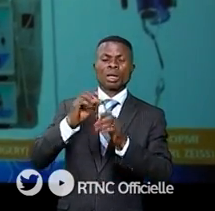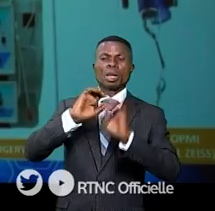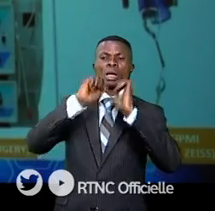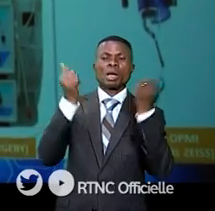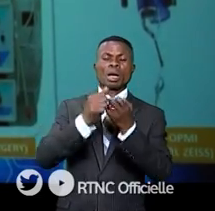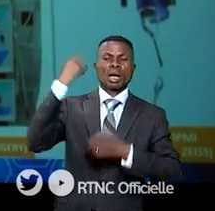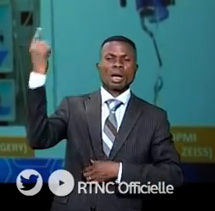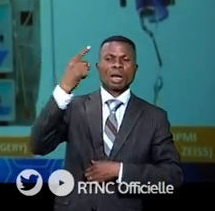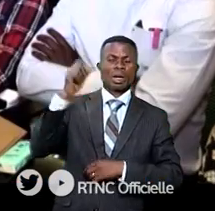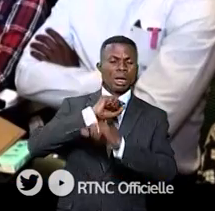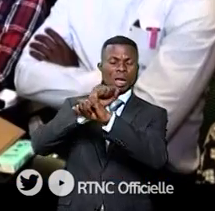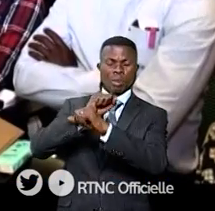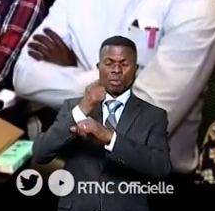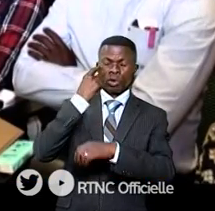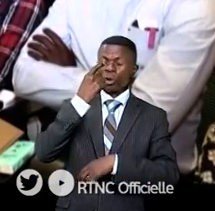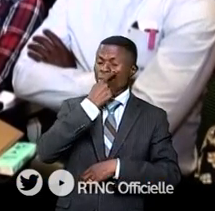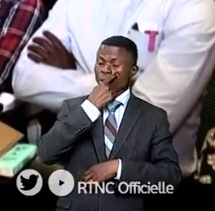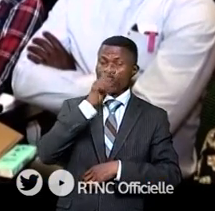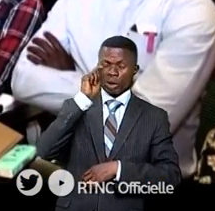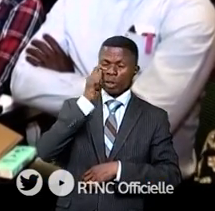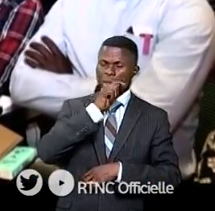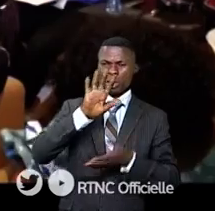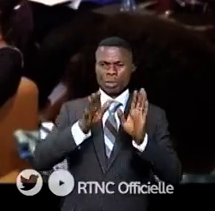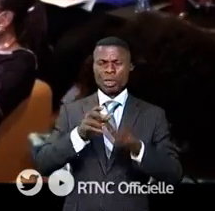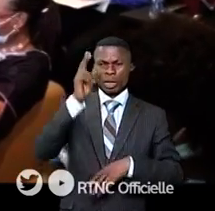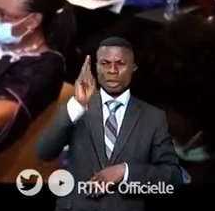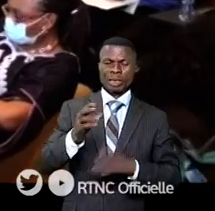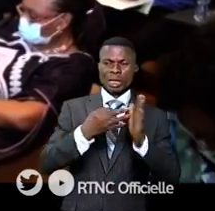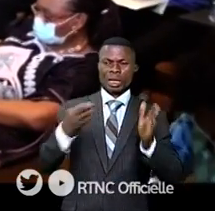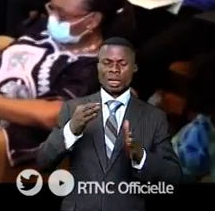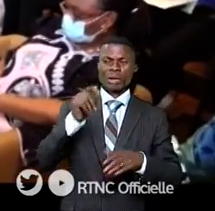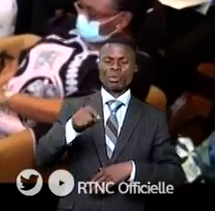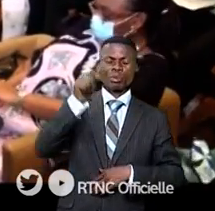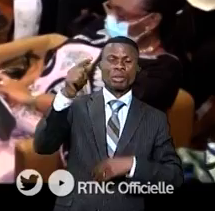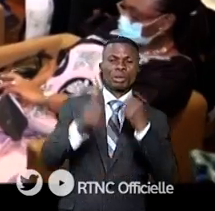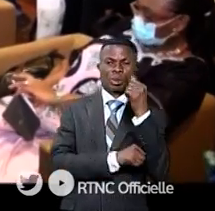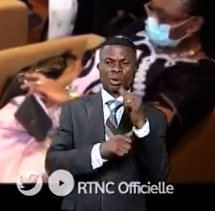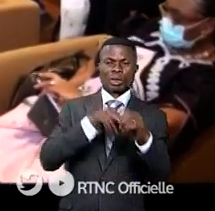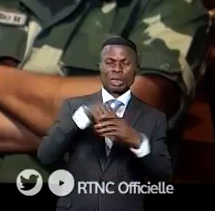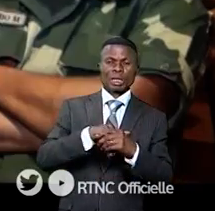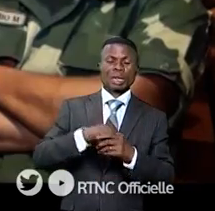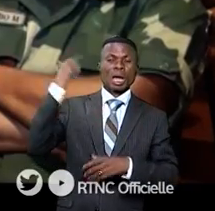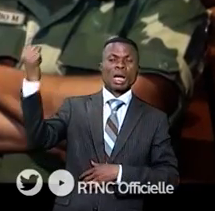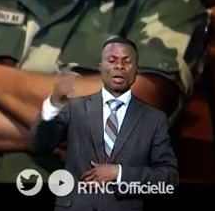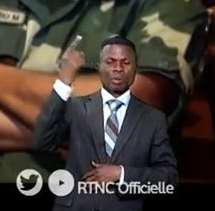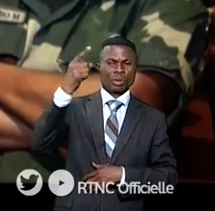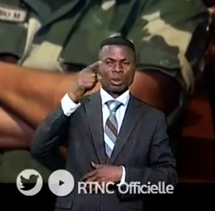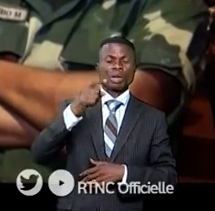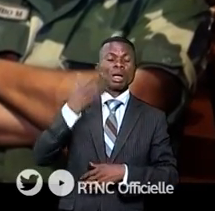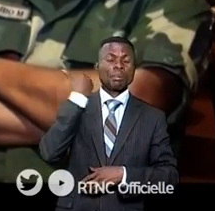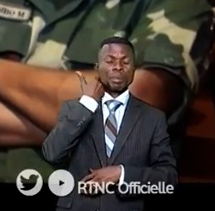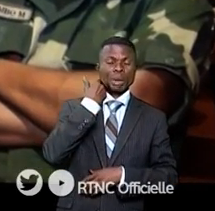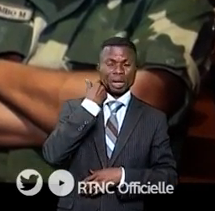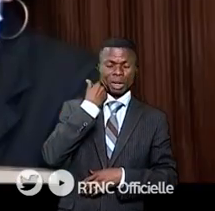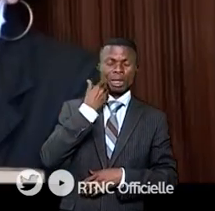pour la prévention de la cécité qui parle d'environ 285 millions de personnes à travers la planète qui seraient atteintes de